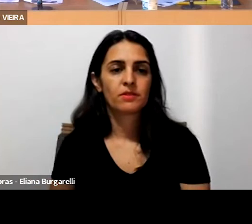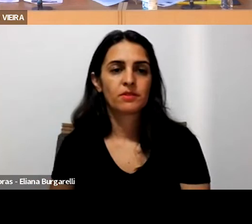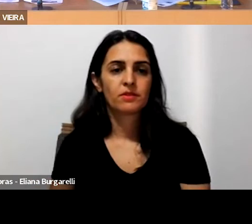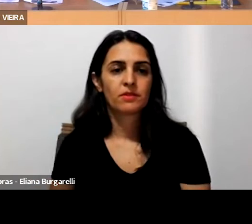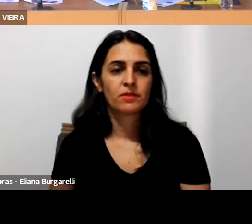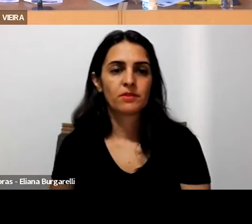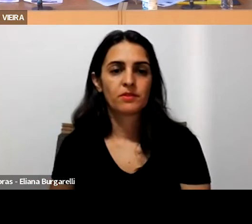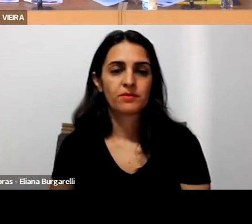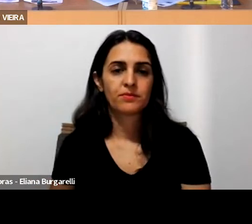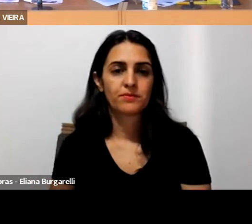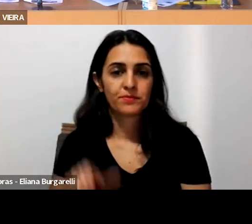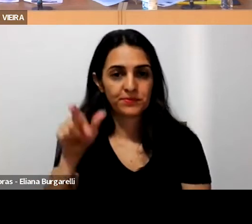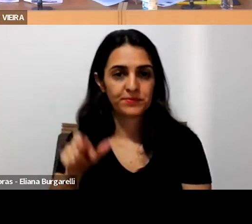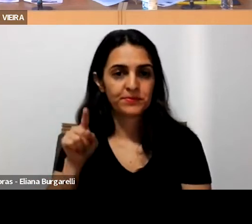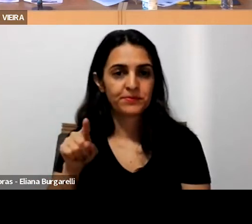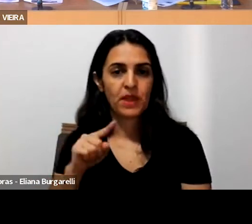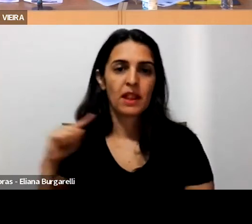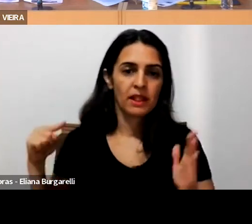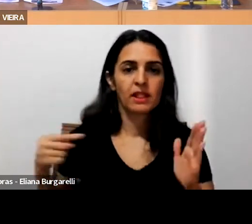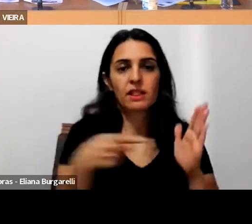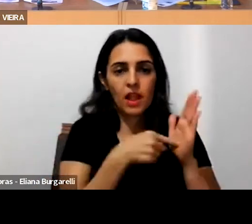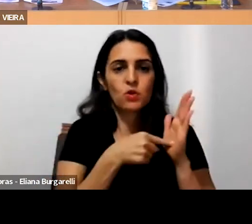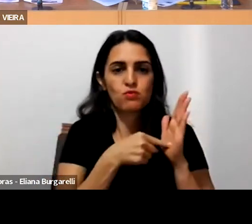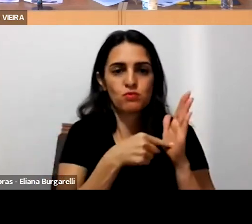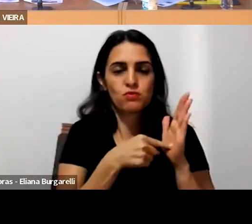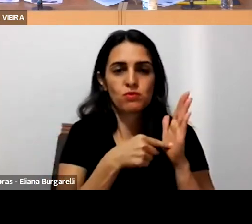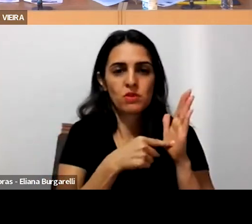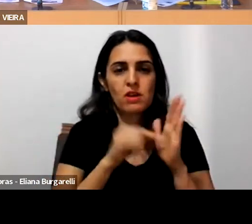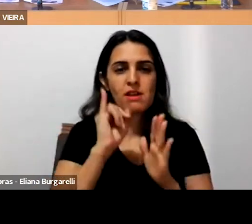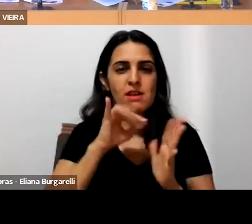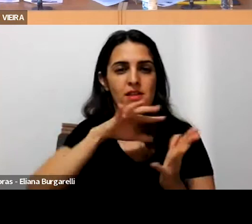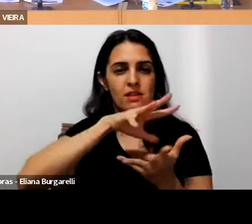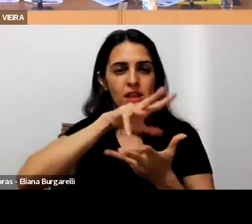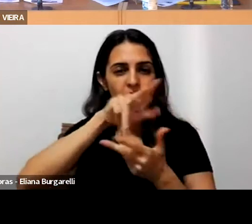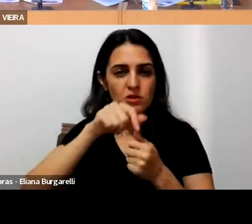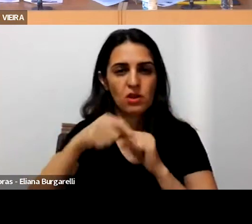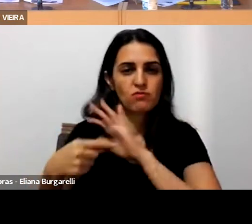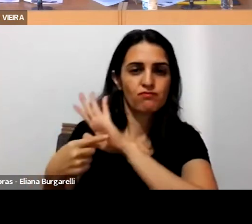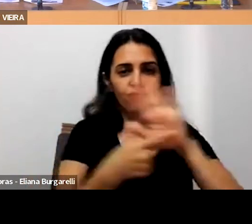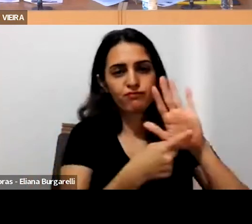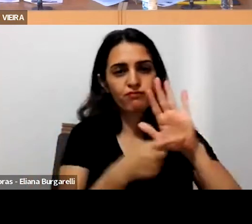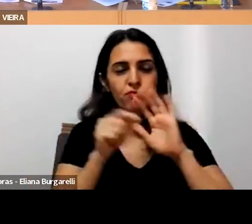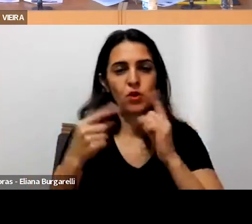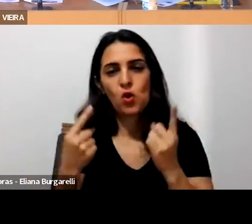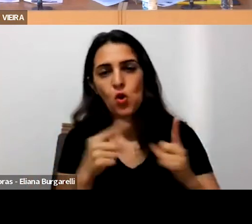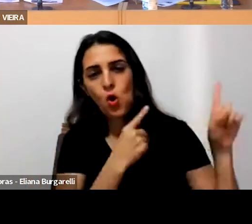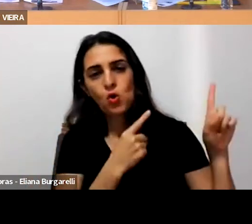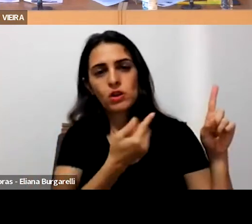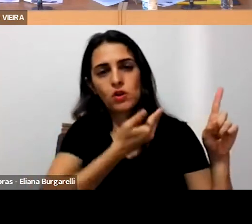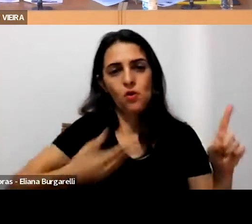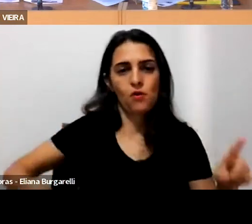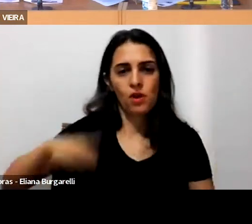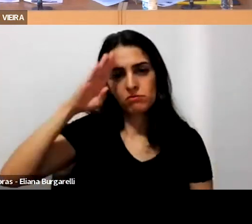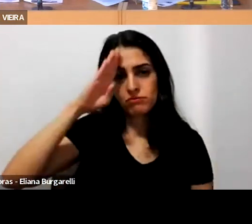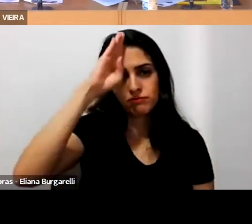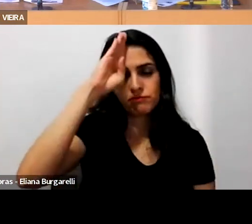Fez uma denúncia em frente à Corte Penal Internacional para justamente contra o governo Bolsonaro. Le